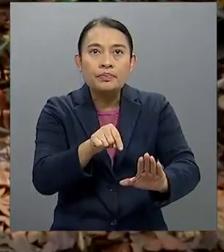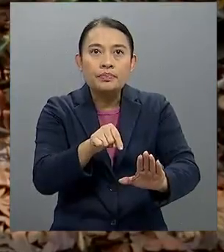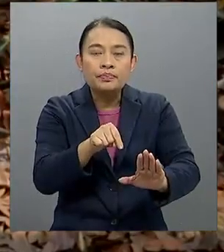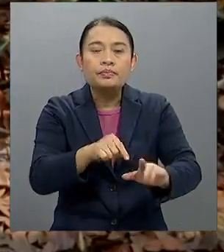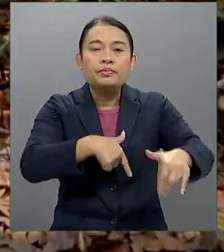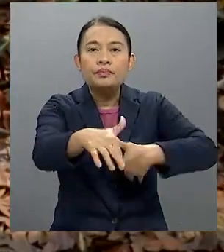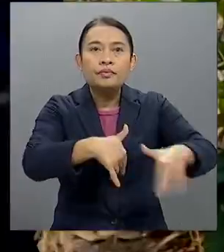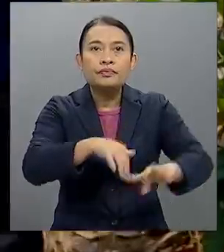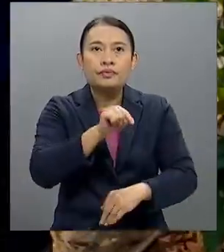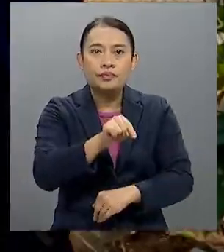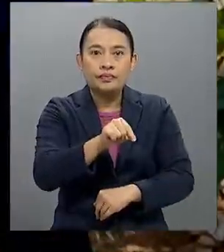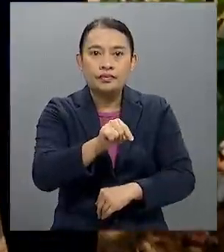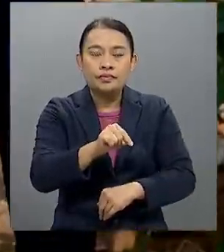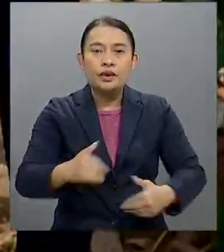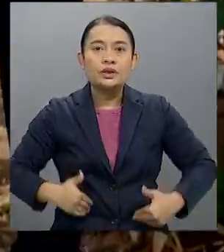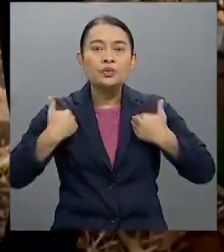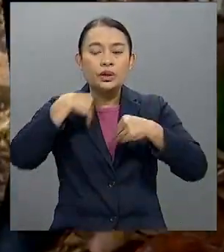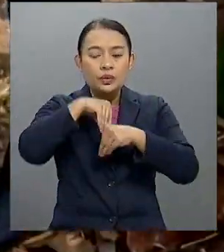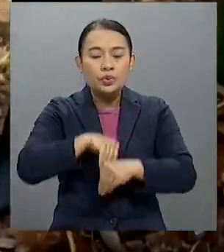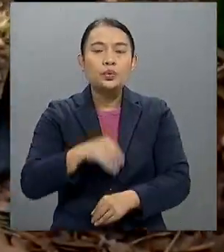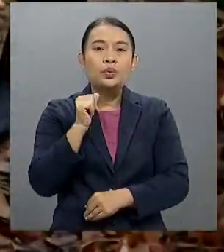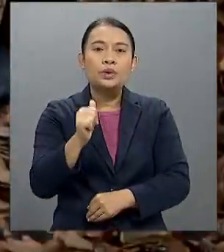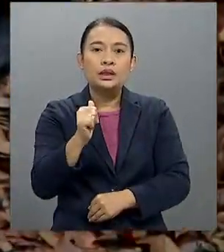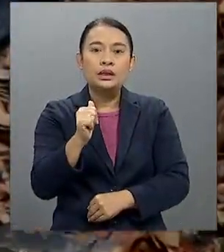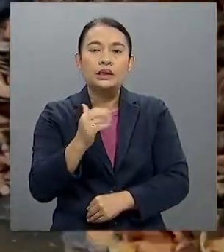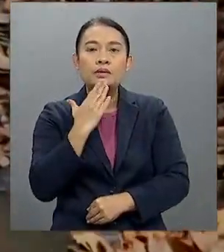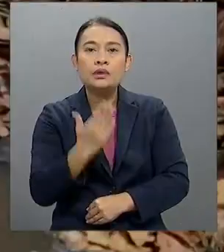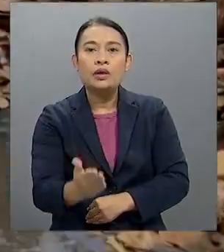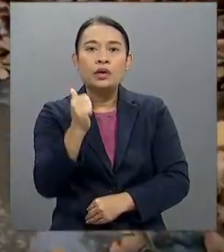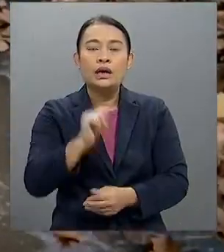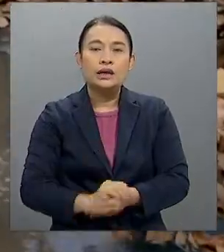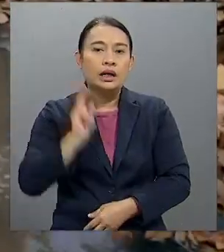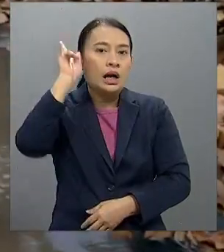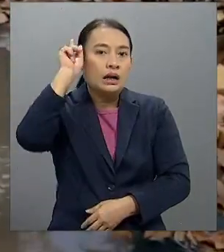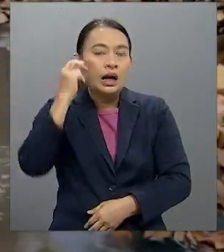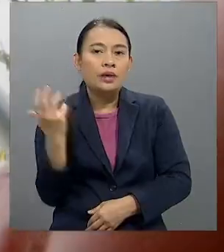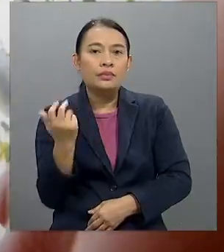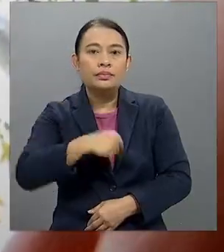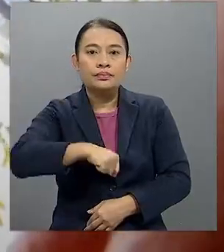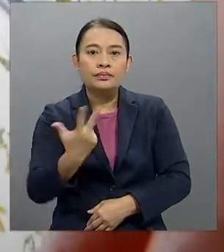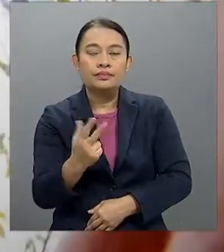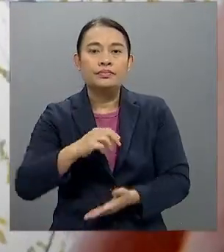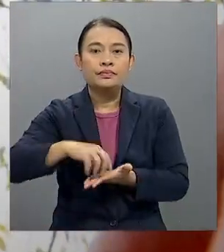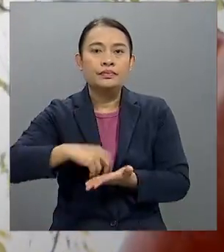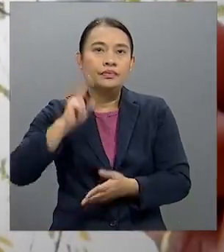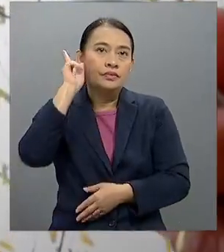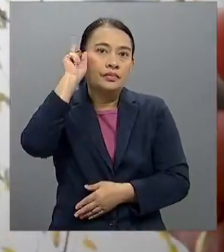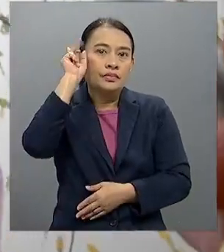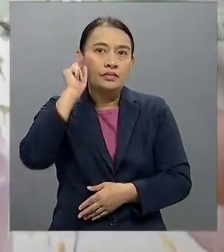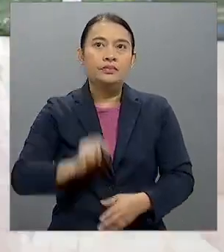ความเป็นอยู่ที่ดีอย่างยั่งยืนทีมข่าวไทย PBS รายงาน